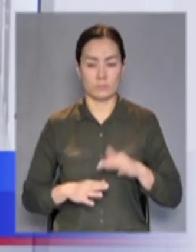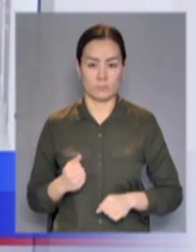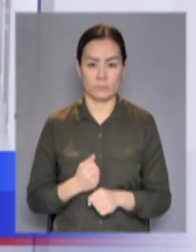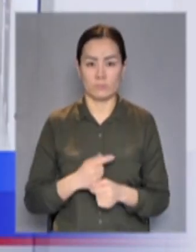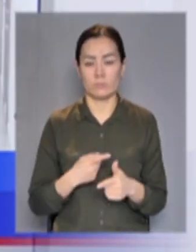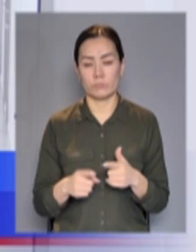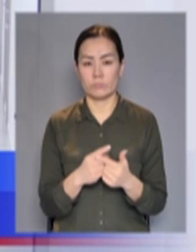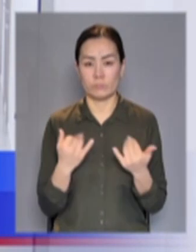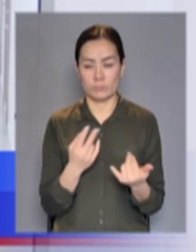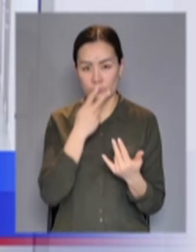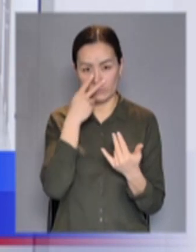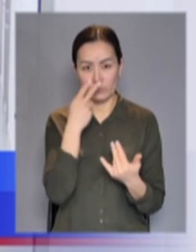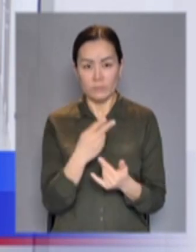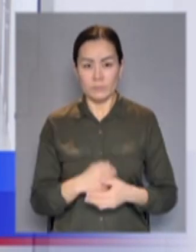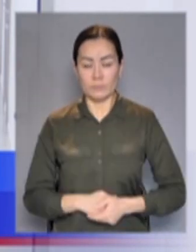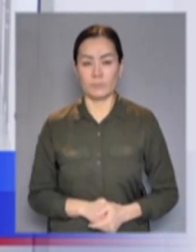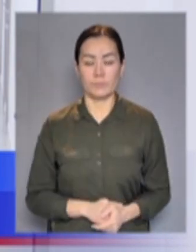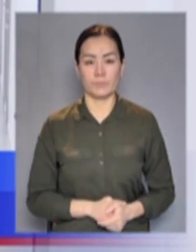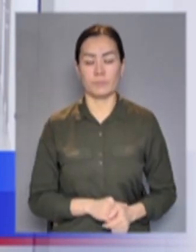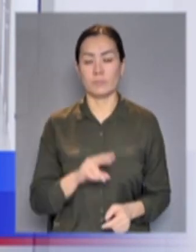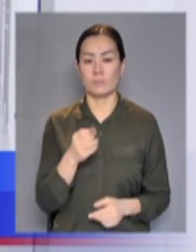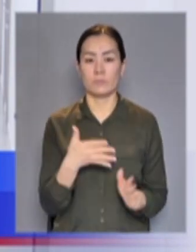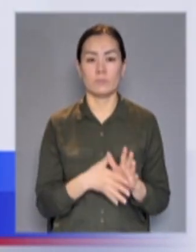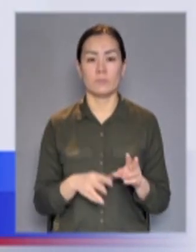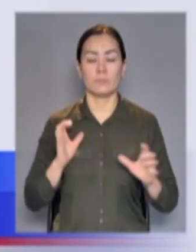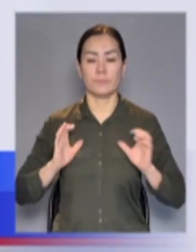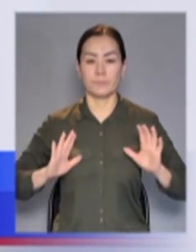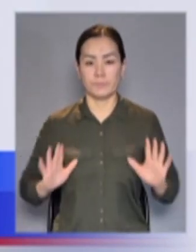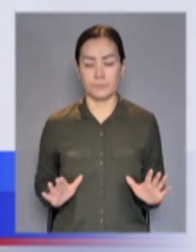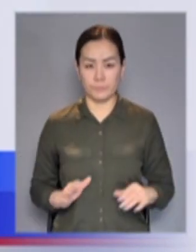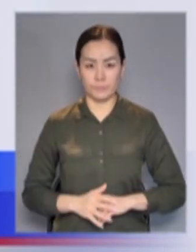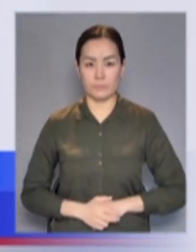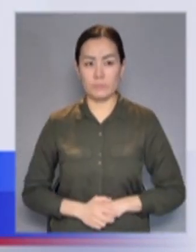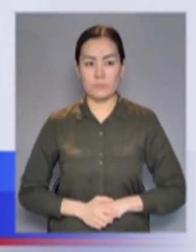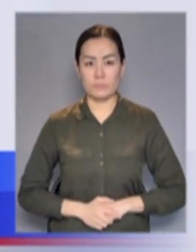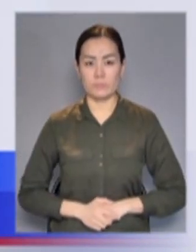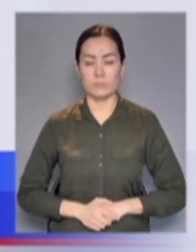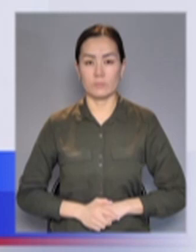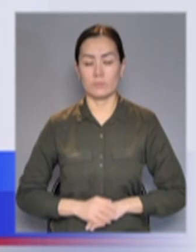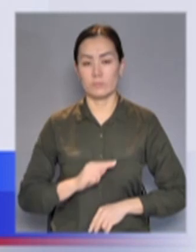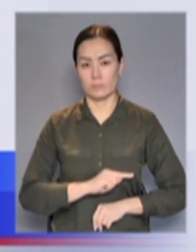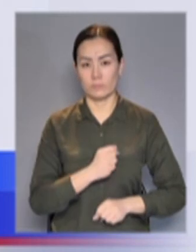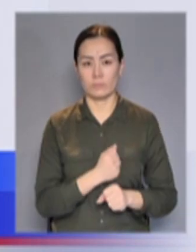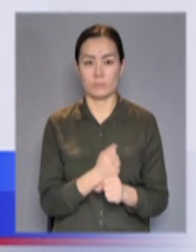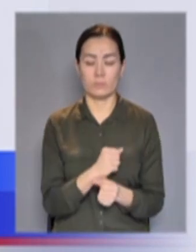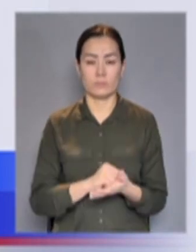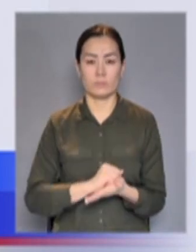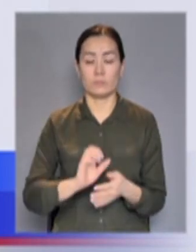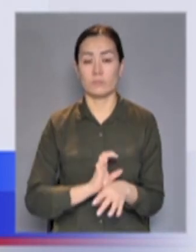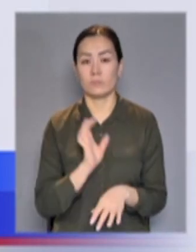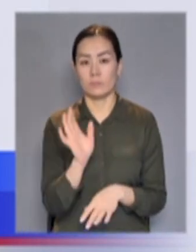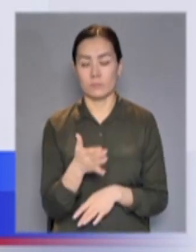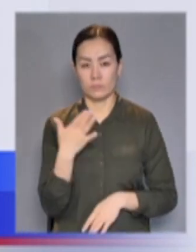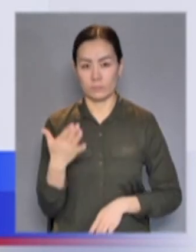өнімінен бола ма, енді оны қазір біздер ұлттық зияткерлік институтында бұл бағыттағы жұмыстарды қағаздарымызды жіберіп,